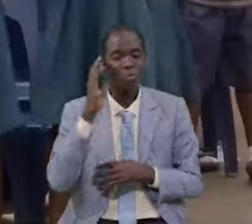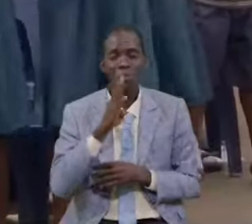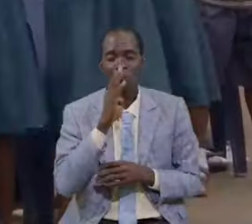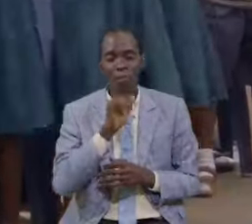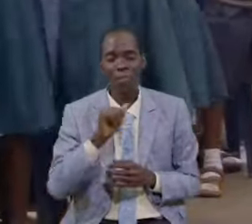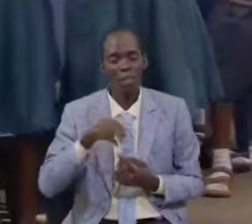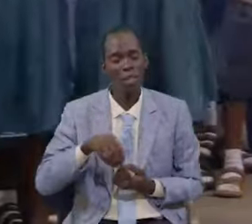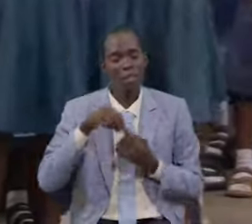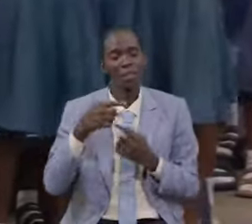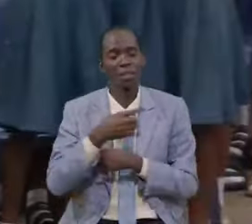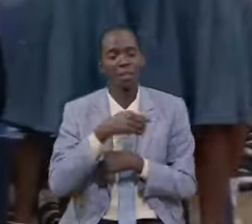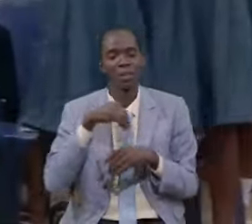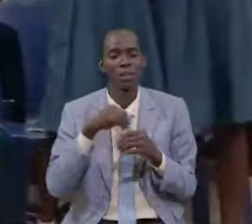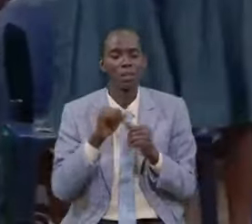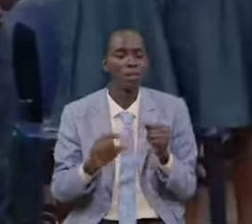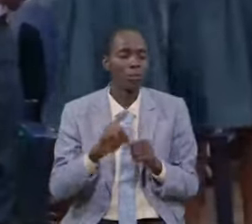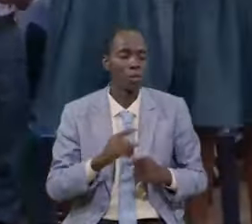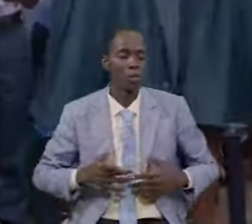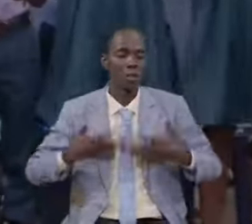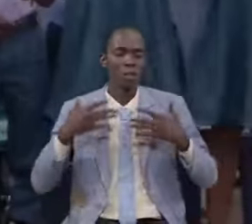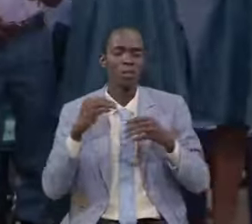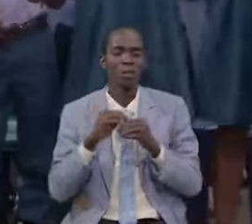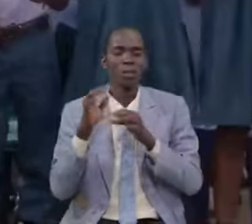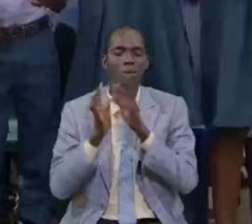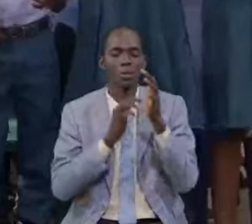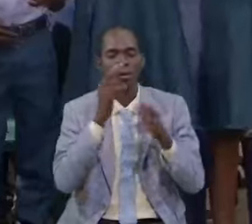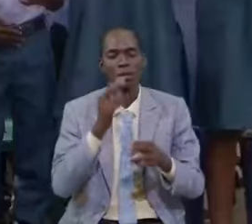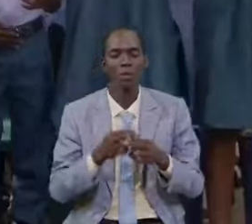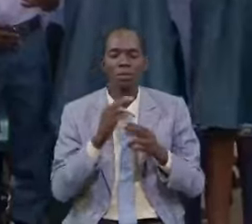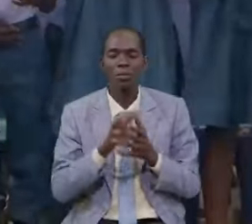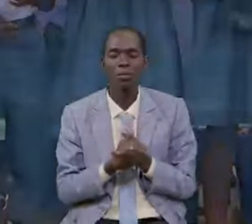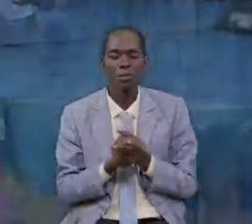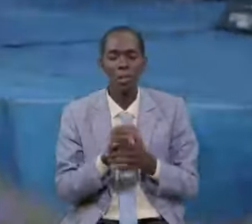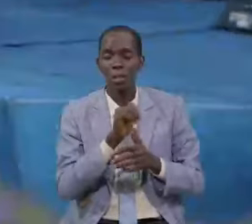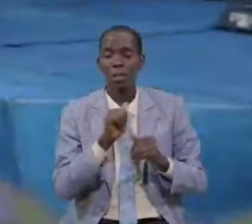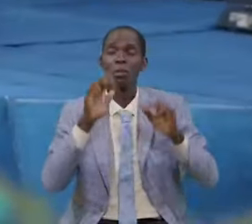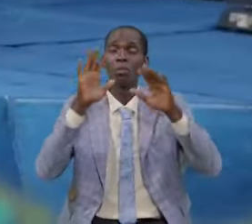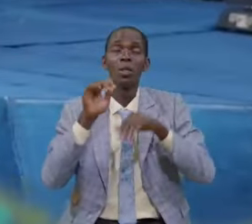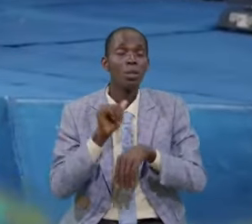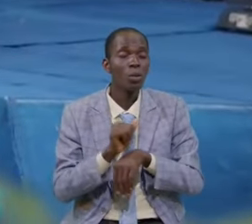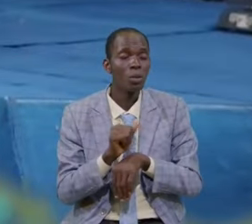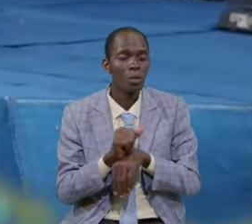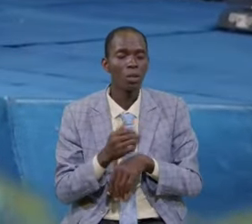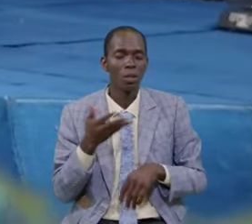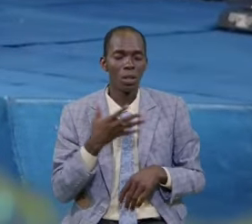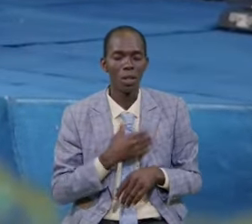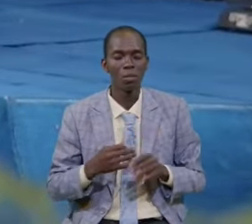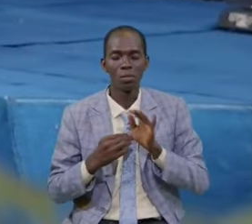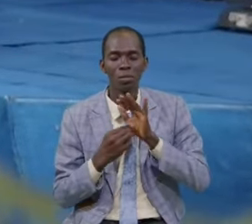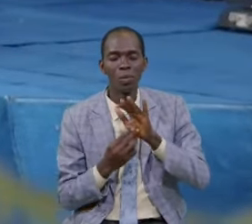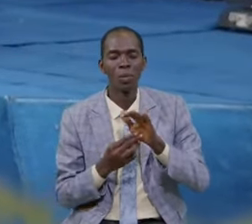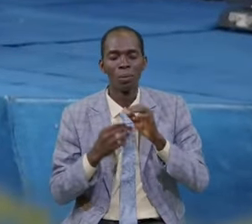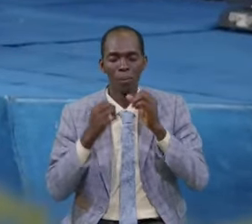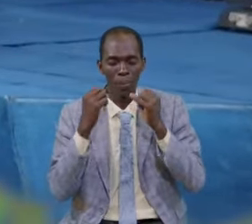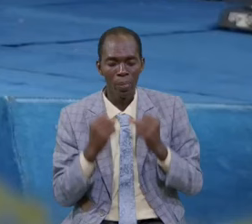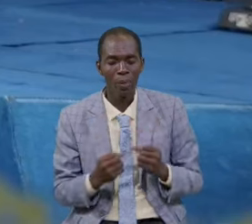au nom de Jésus. Un miracle, une manifestation, la